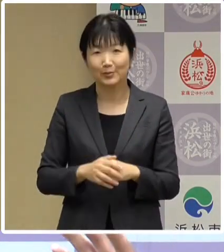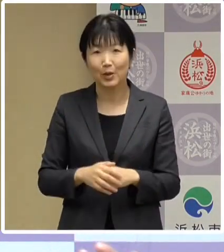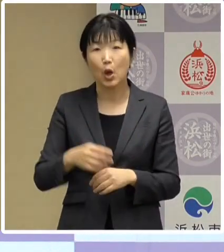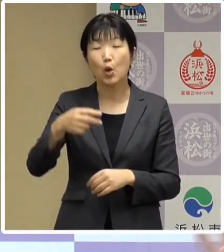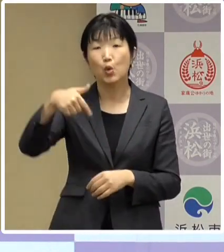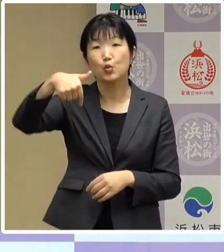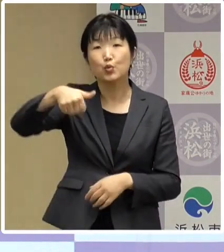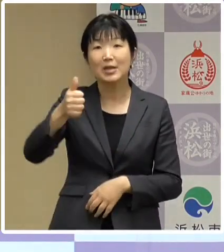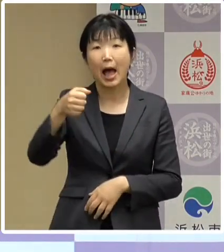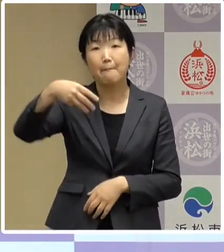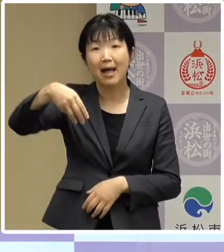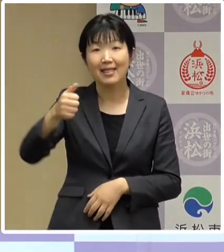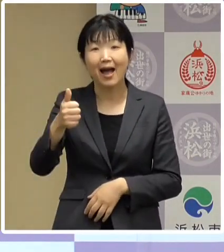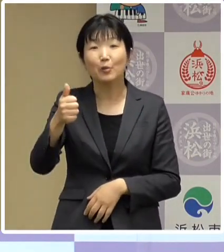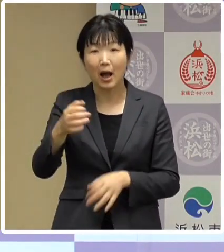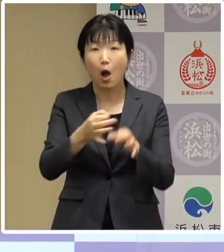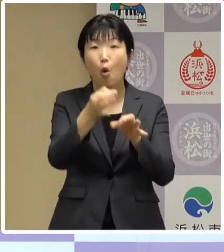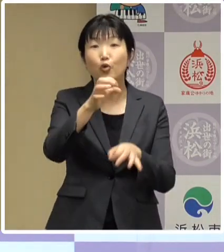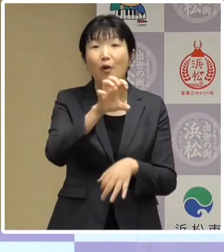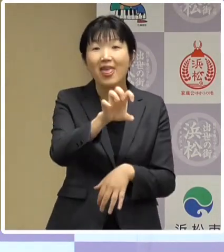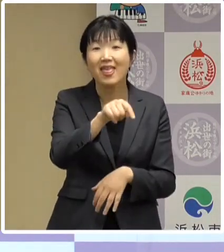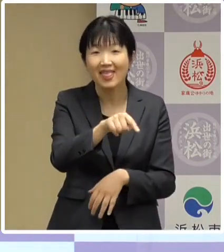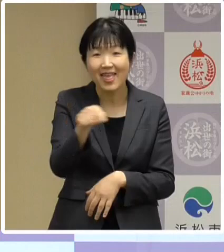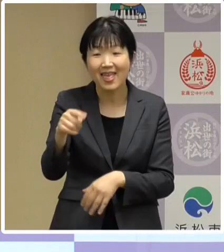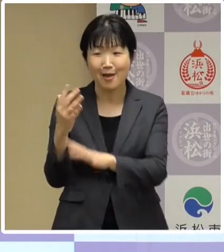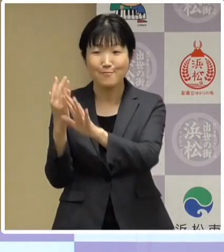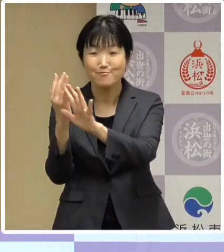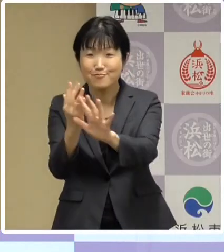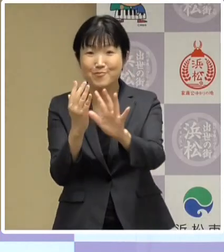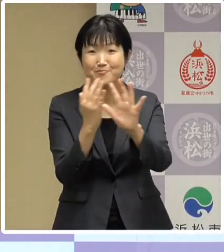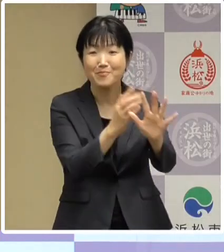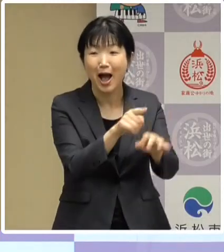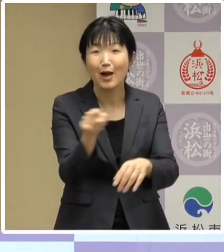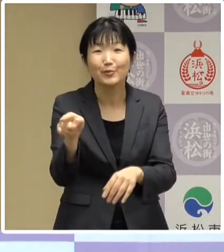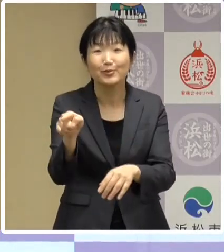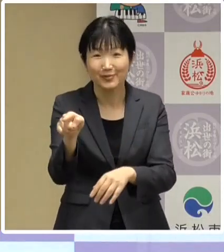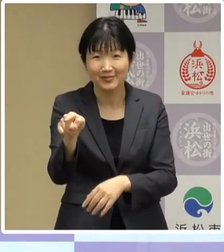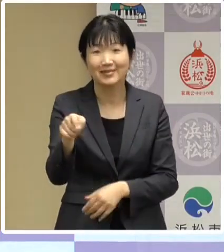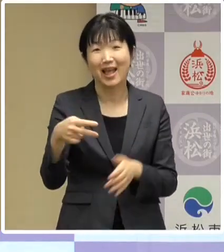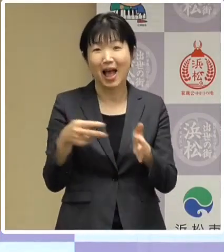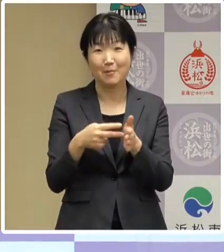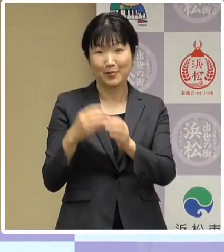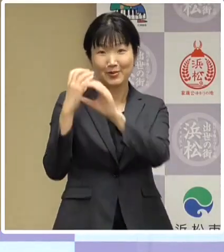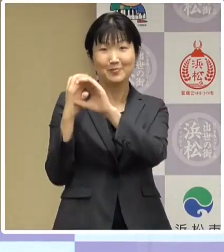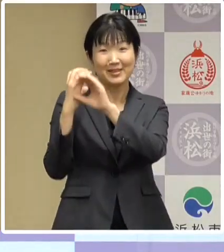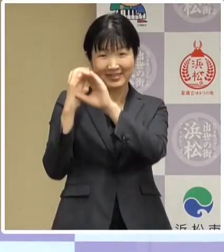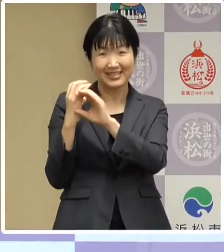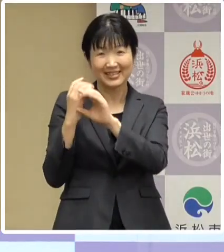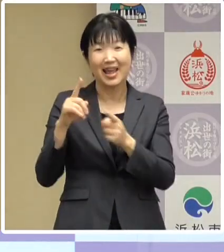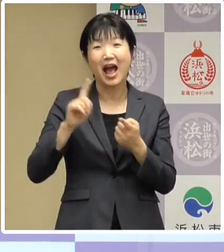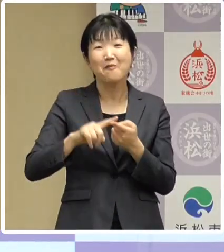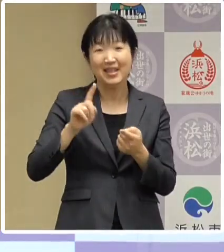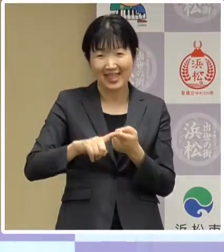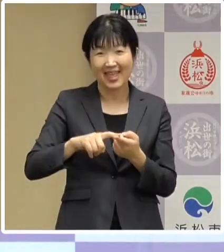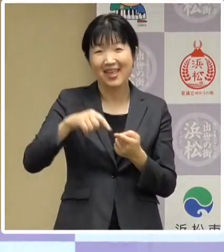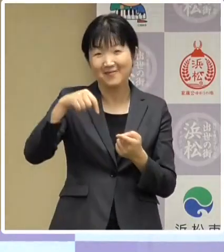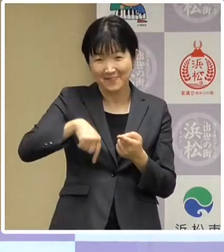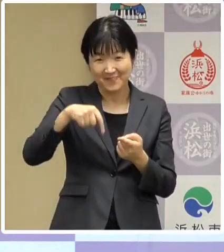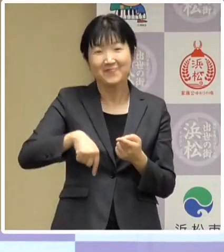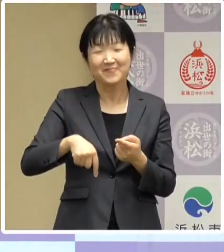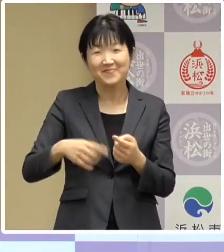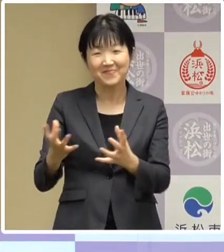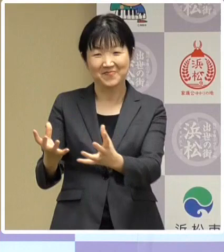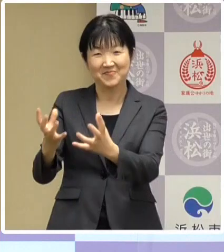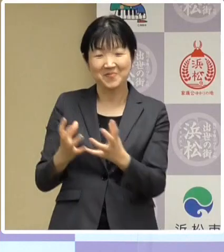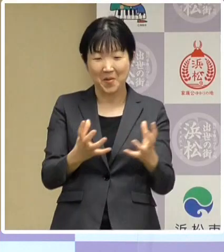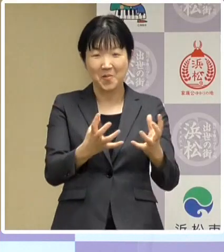股だとか補正でやってる、ものをですね、今回のこのイベントに合わせてですね、この中で取